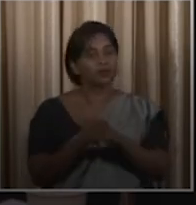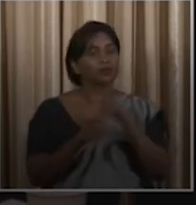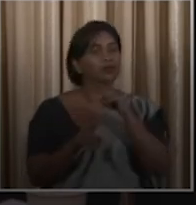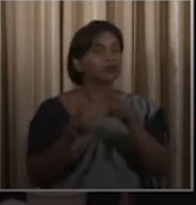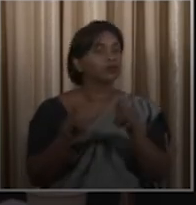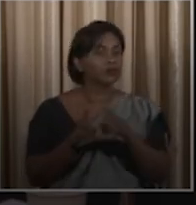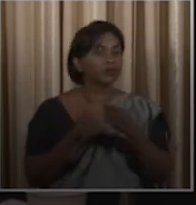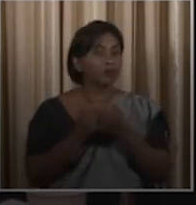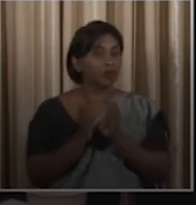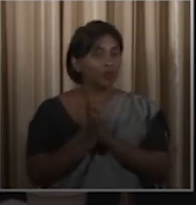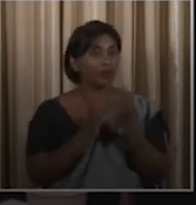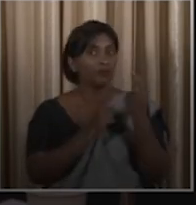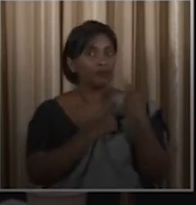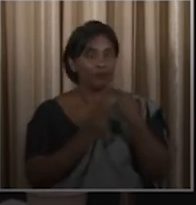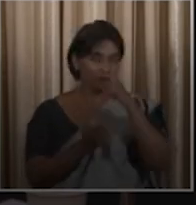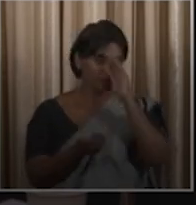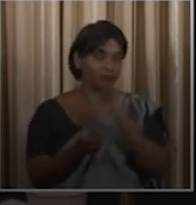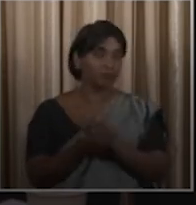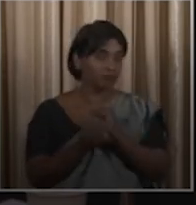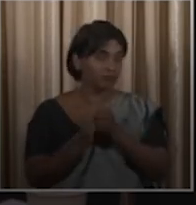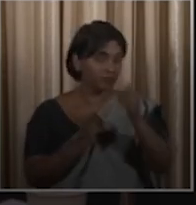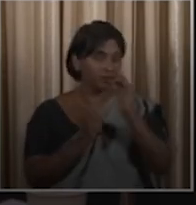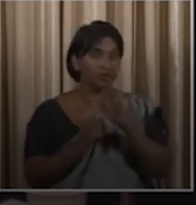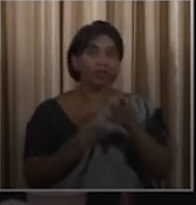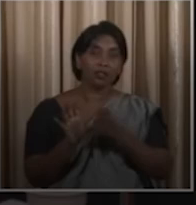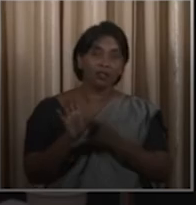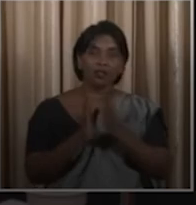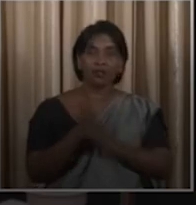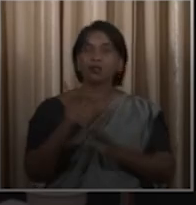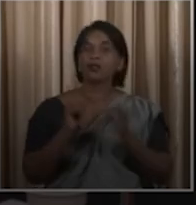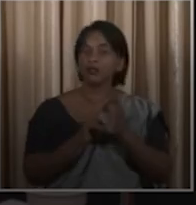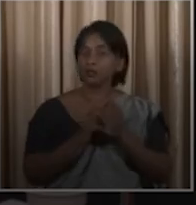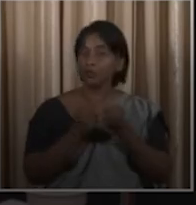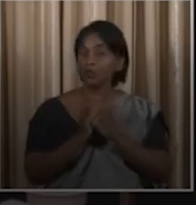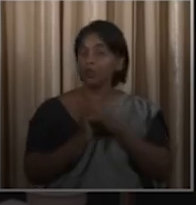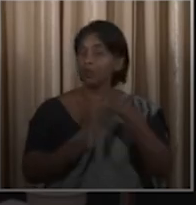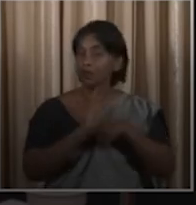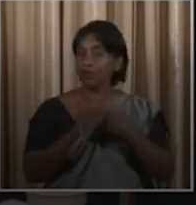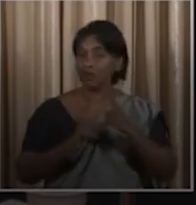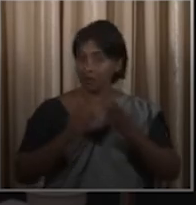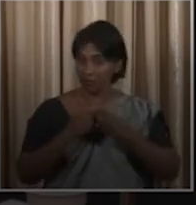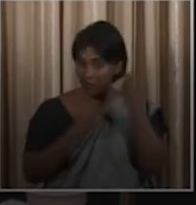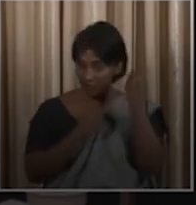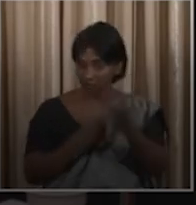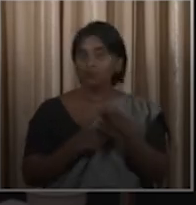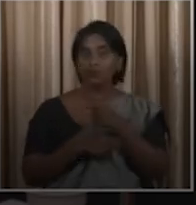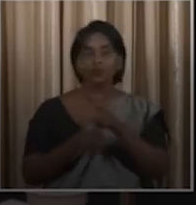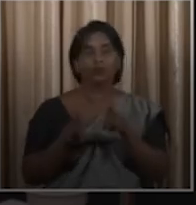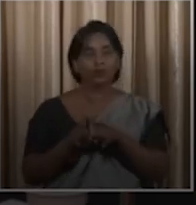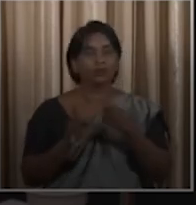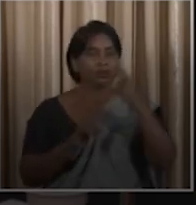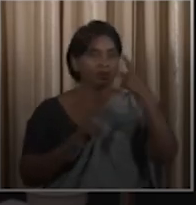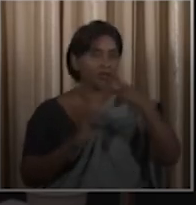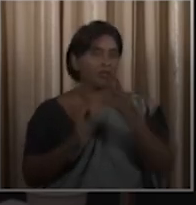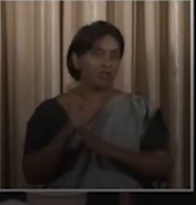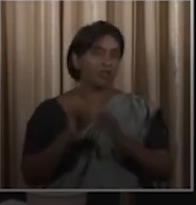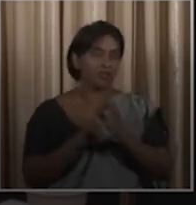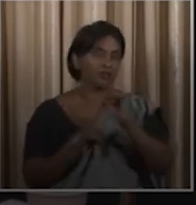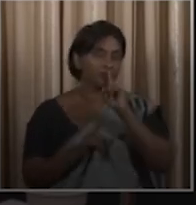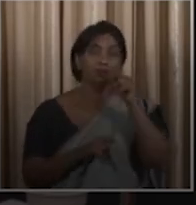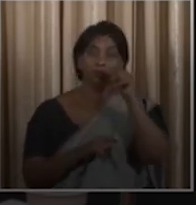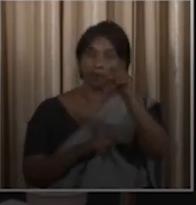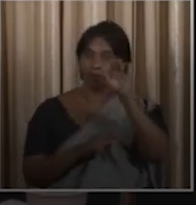araksha karagenim wenuwen. Me taruna mantri waru tamange ape rate anagathaye bilidinna ona. Enisa mama niyojya mathuma gilla hiti. Oba tumala thinduwa ganna